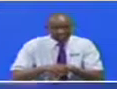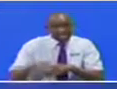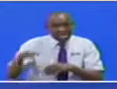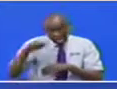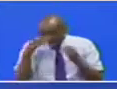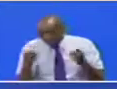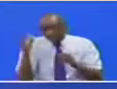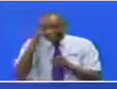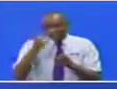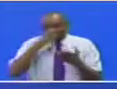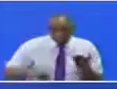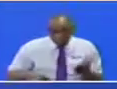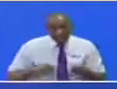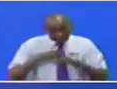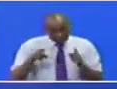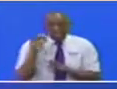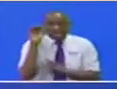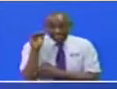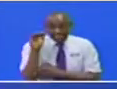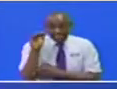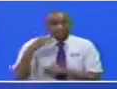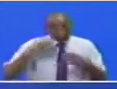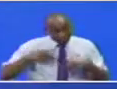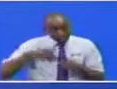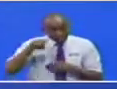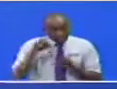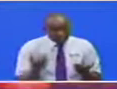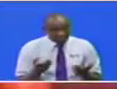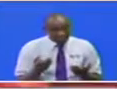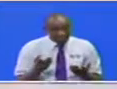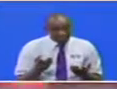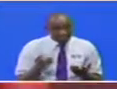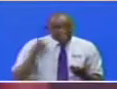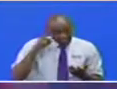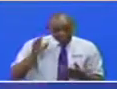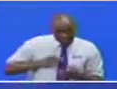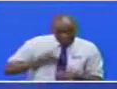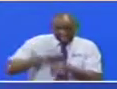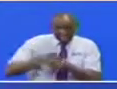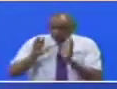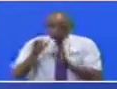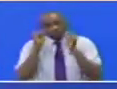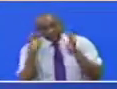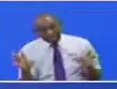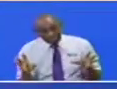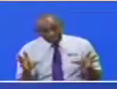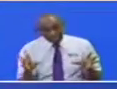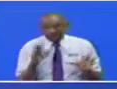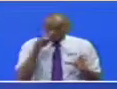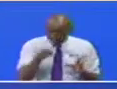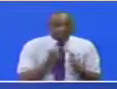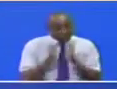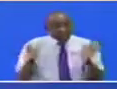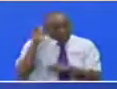kiwango gani. Lakini tumeuliza watu wanaonelea wanawake wanapata nafasi ama wapati, kwa sababu ni